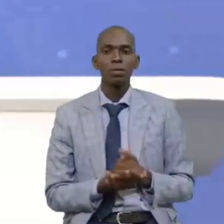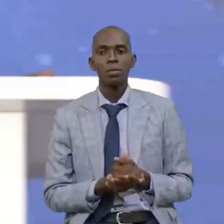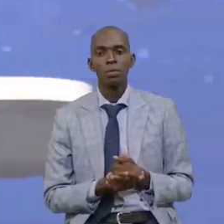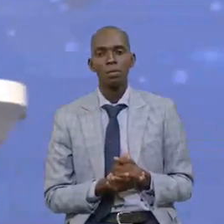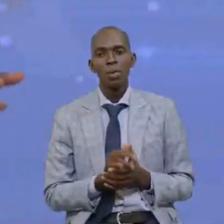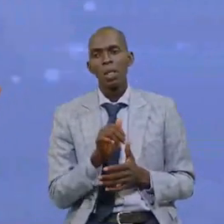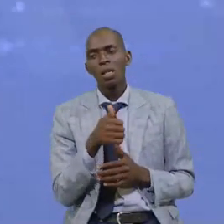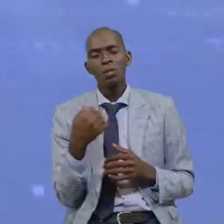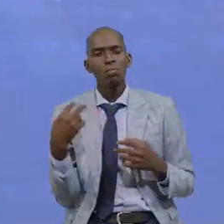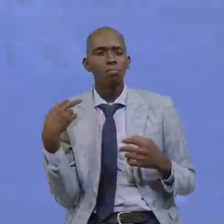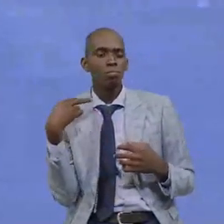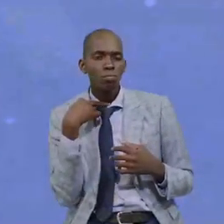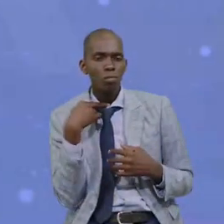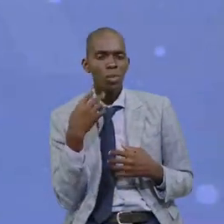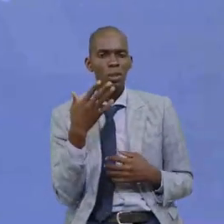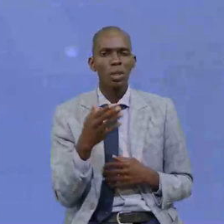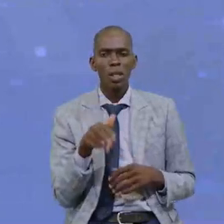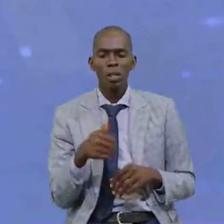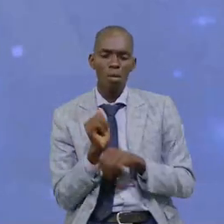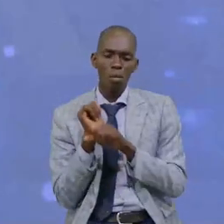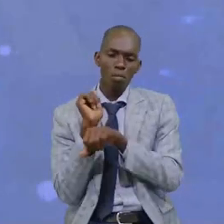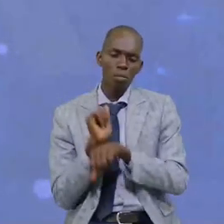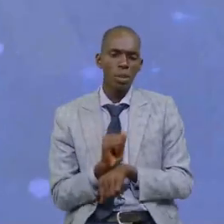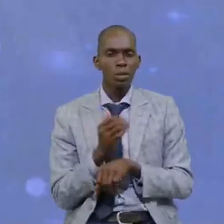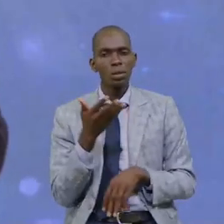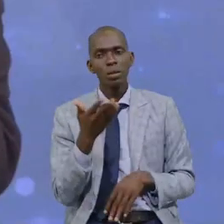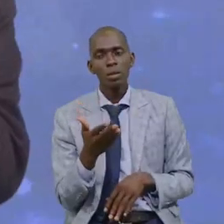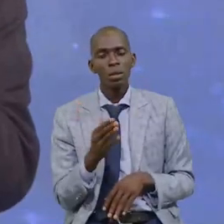détache-toi. Est-ce qu'il y a un joug là-bas? Est-ce qu'il y a un lien là-bas?